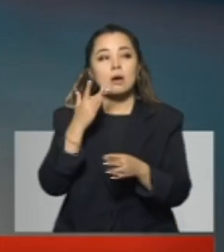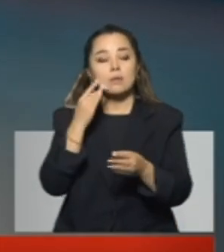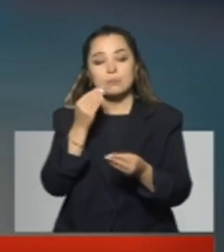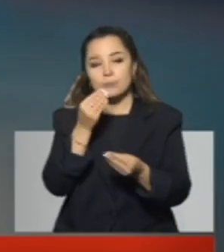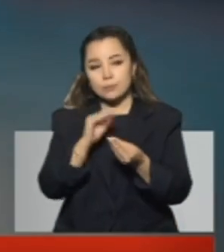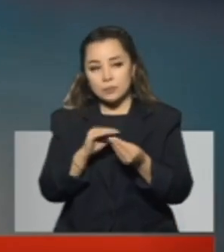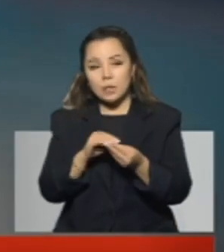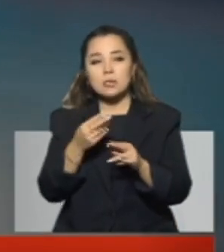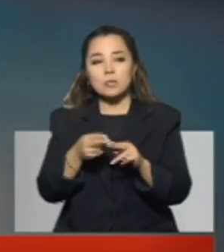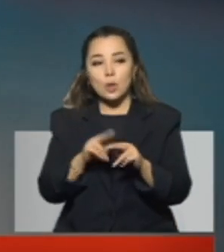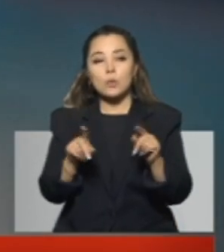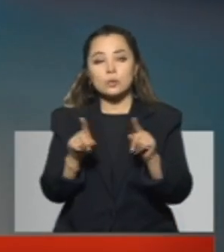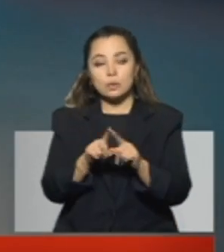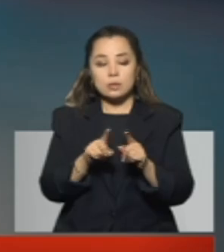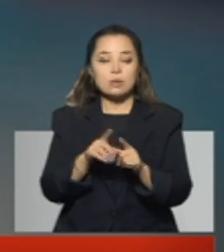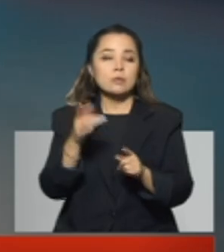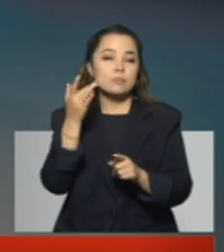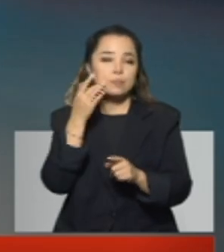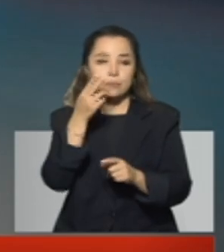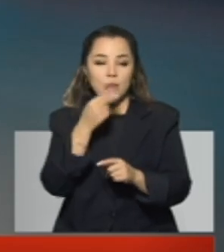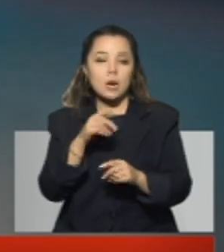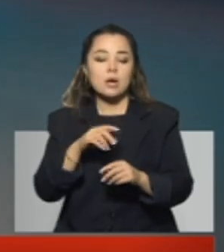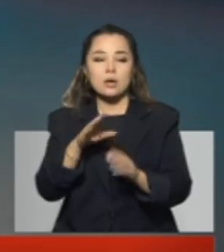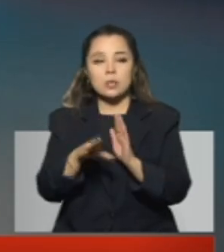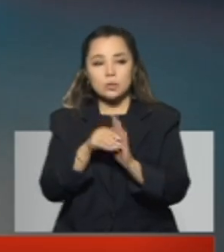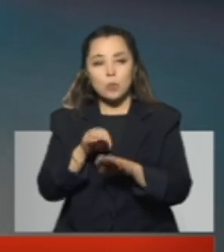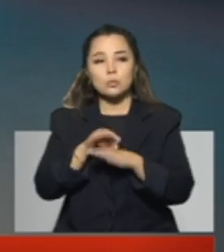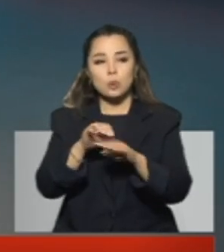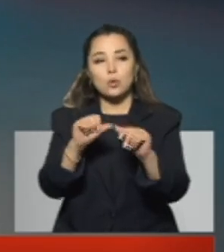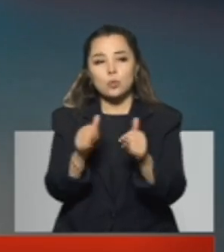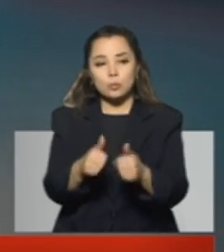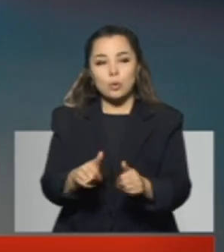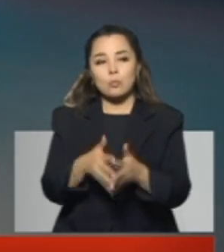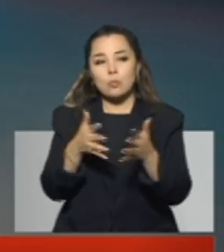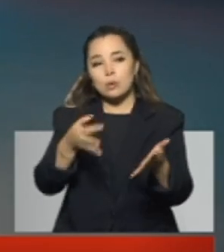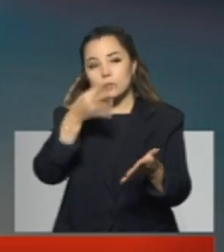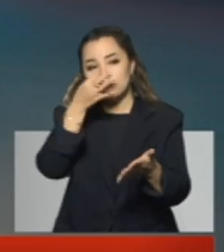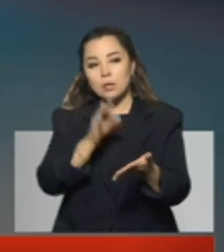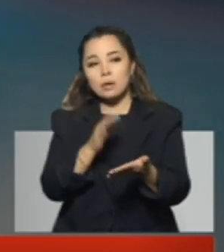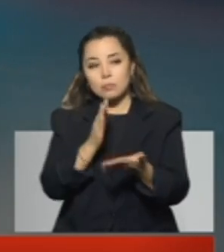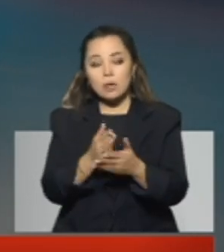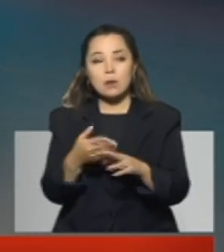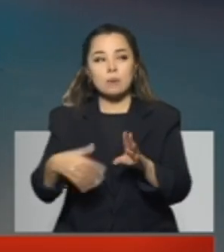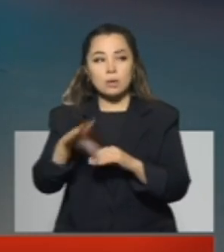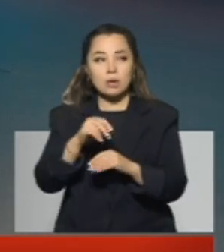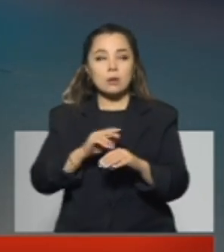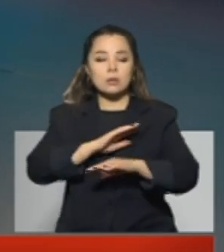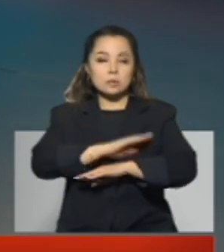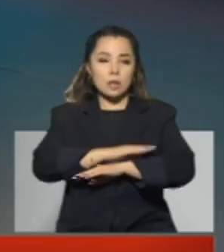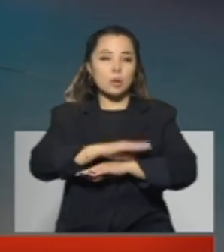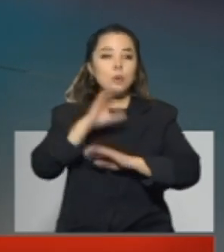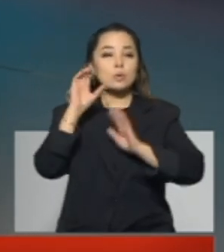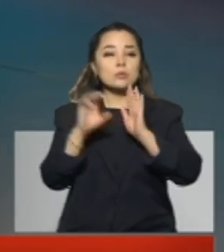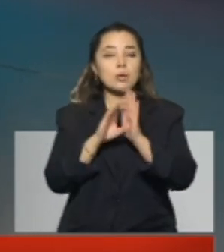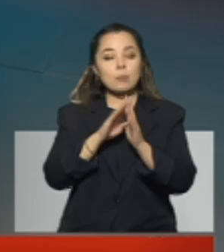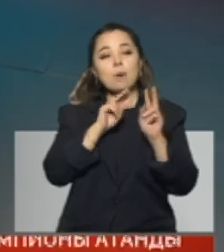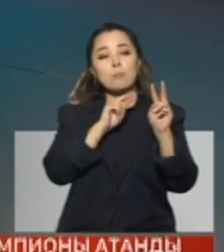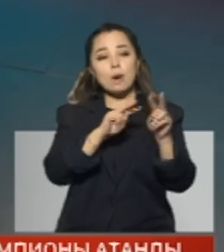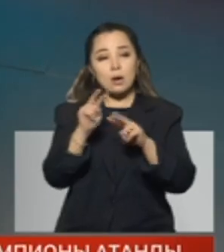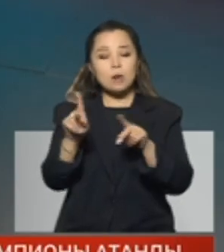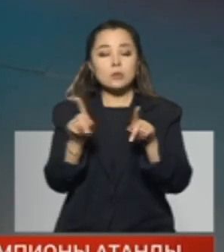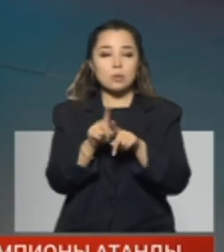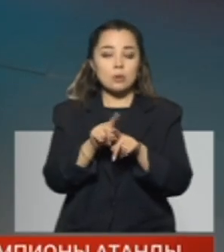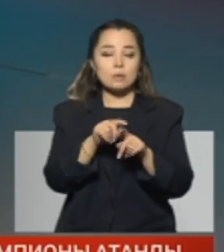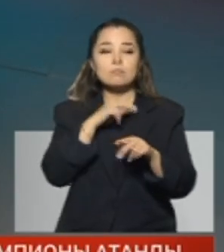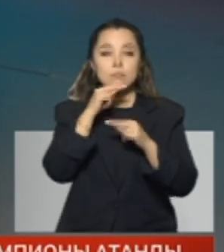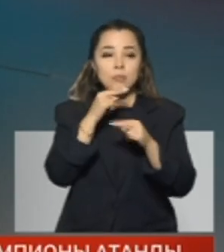бізде референдум ұйымдастырудан тәжірибеміз мол, және жаңа барлық тәртіп сақталуда, бақылаушыларды